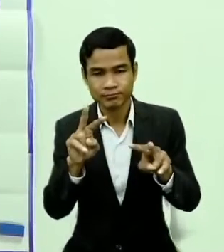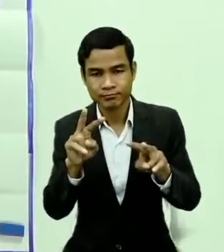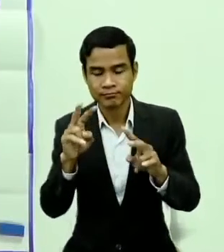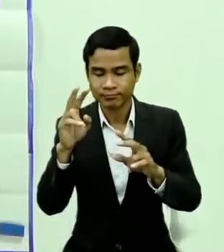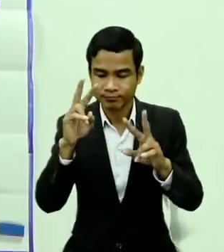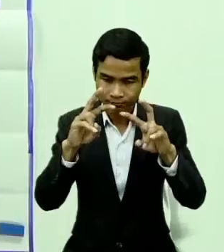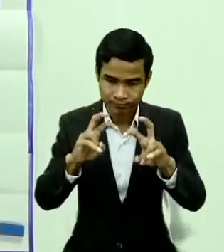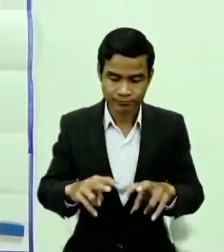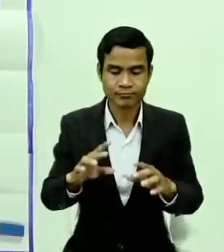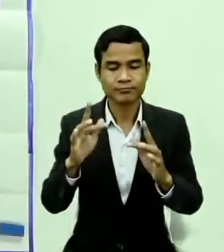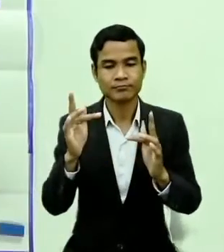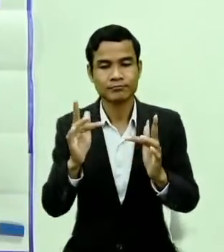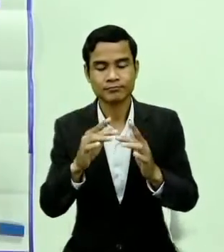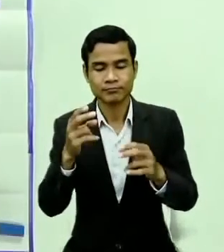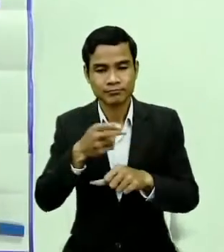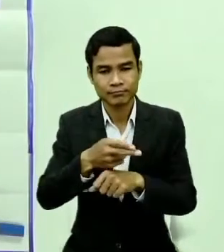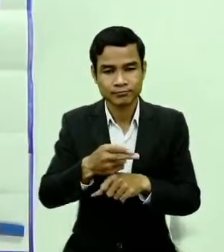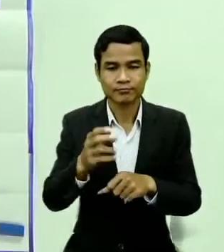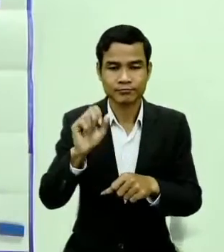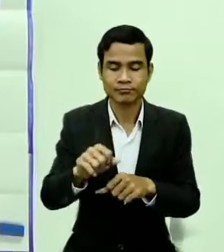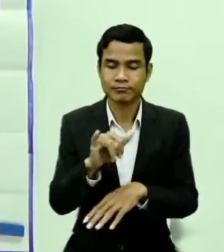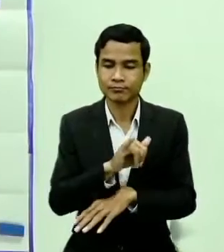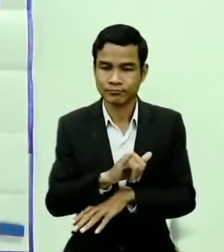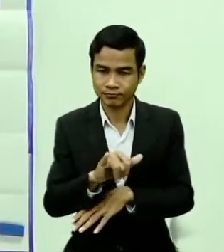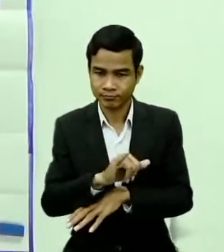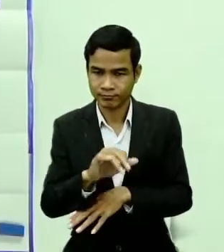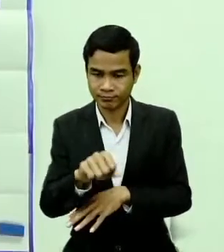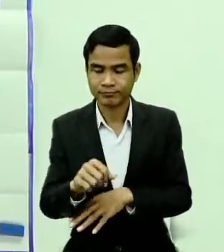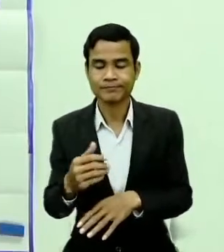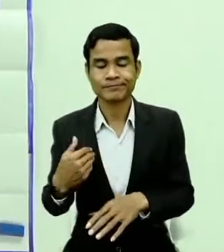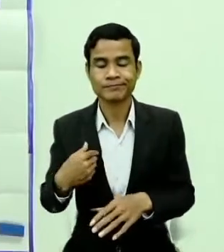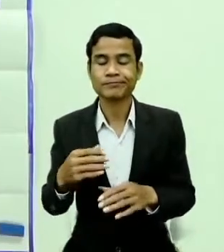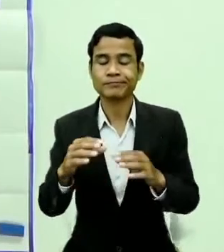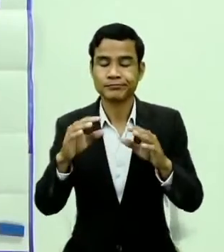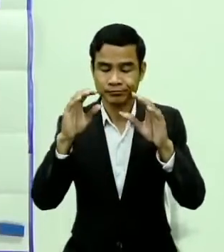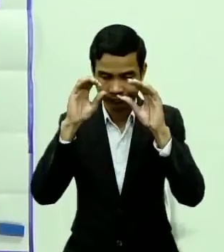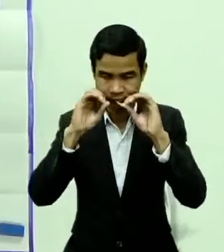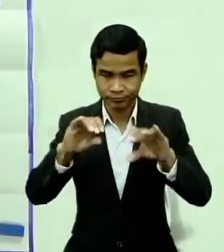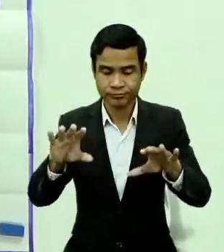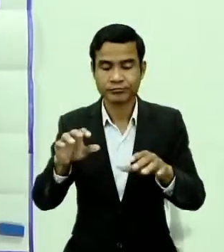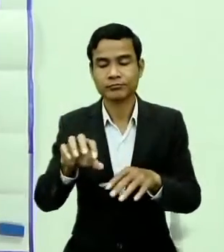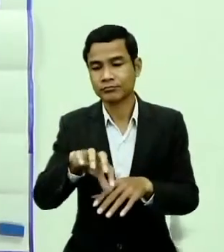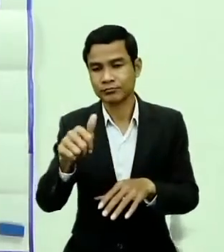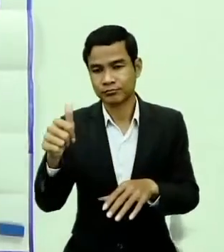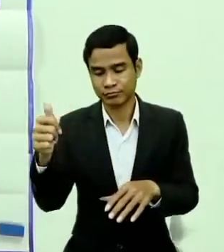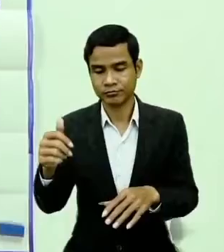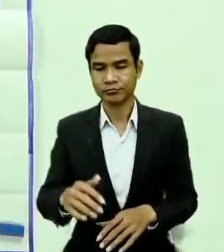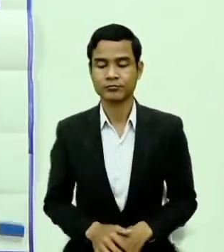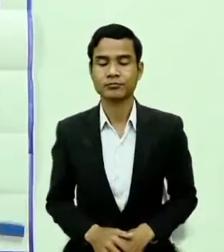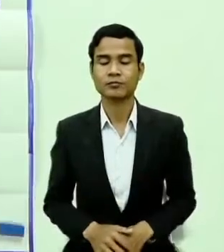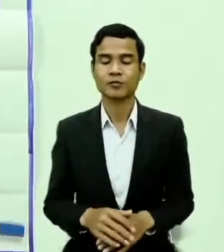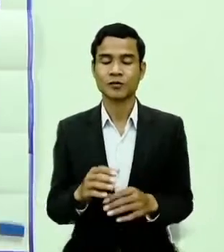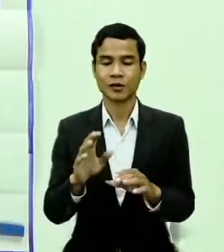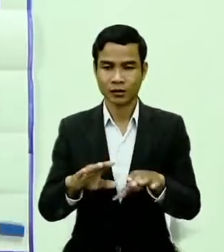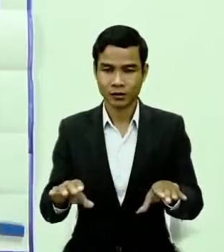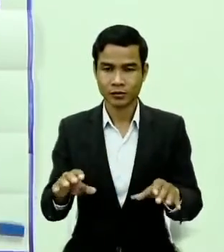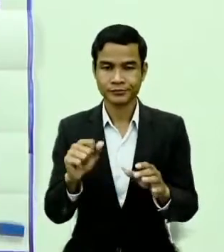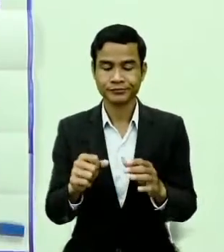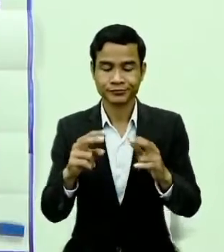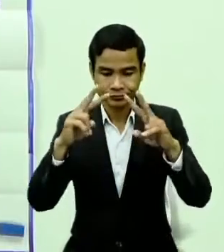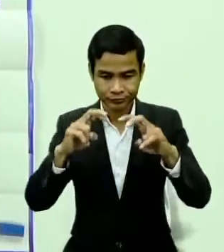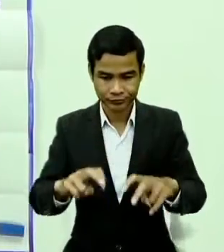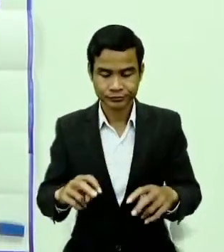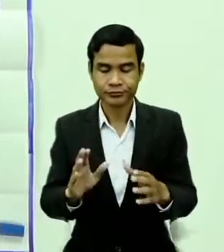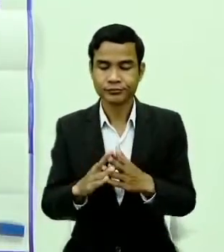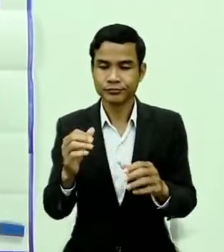nông ca bằng riêng ní từ tam YouTube rồi có propon sập sai nì nì hai con có ai chạy mơ